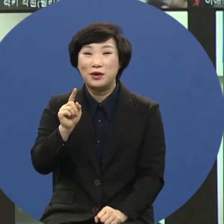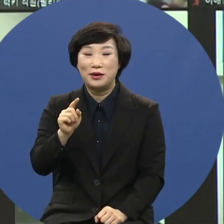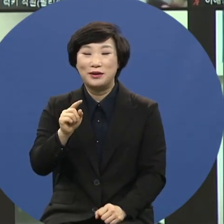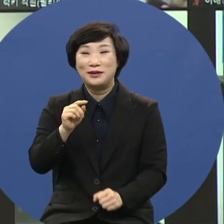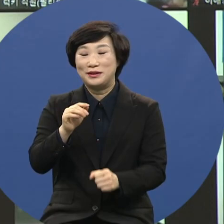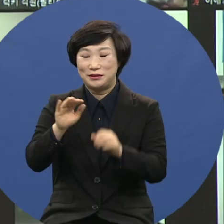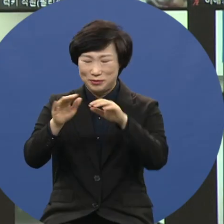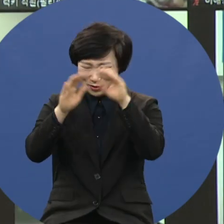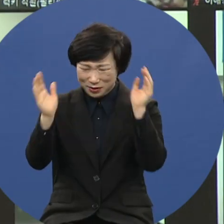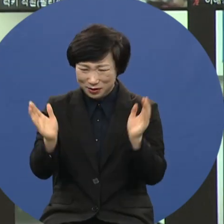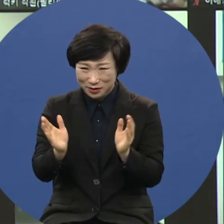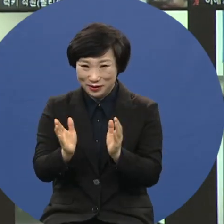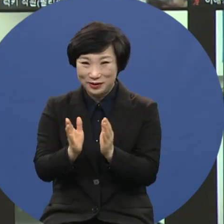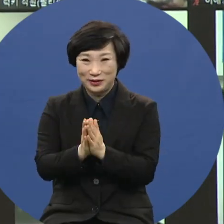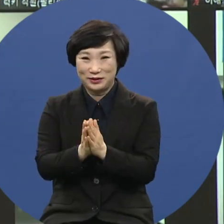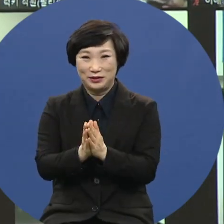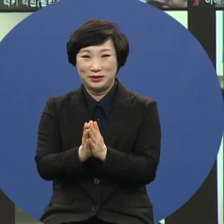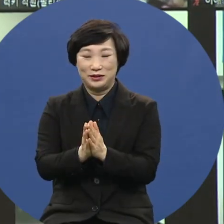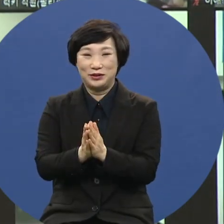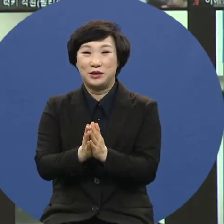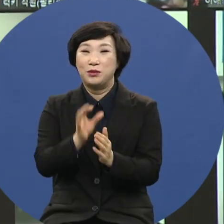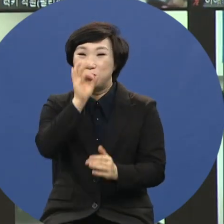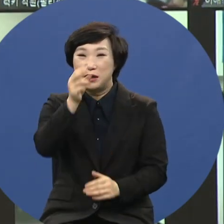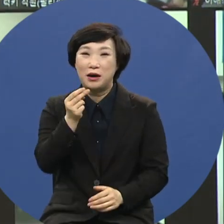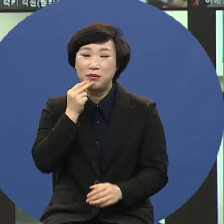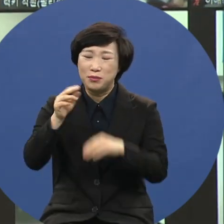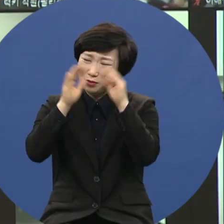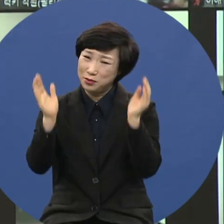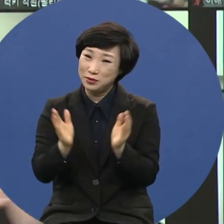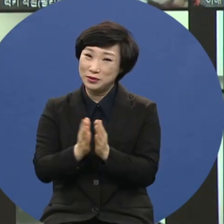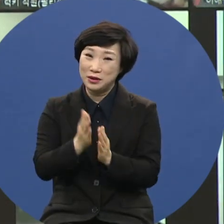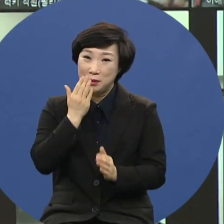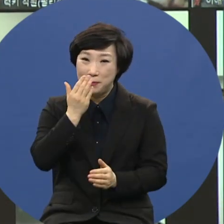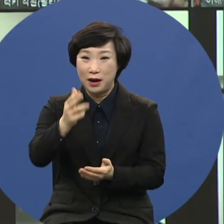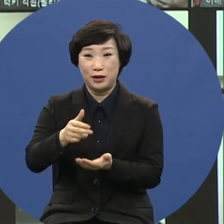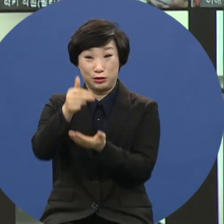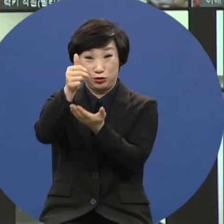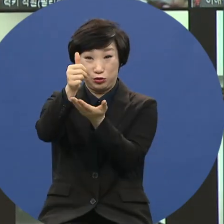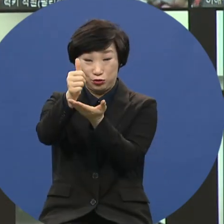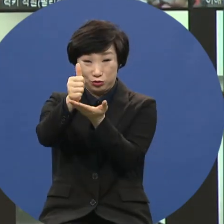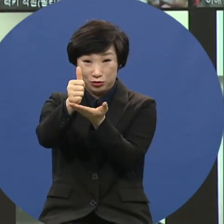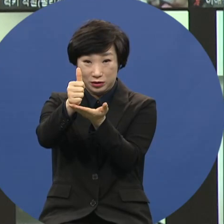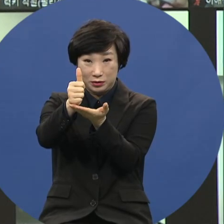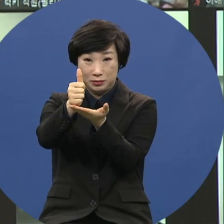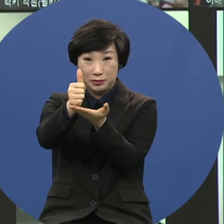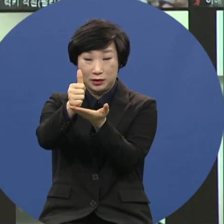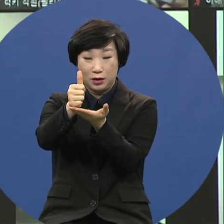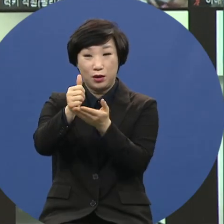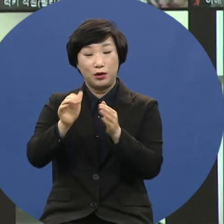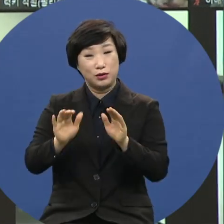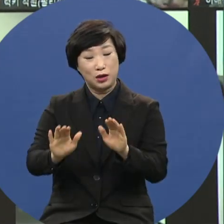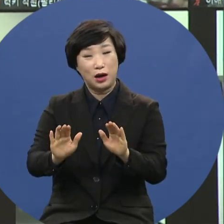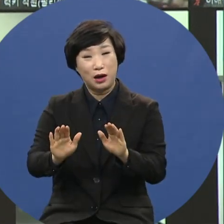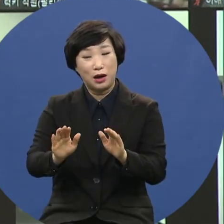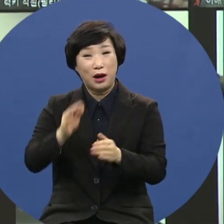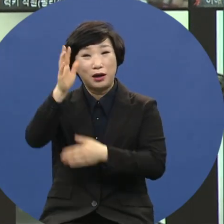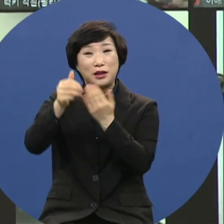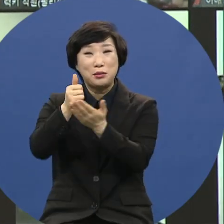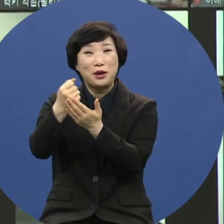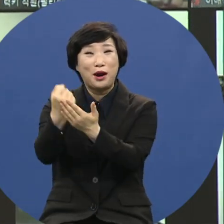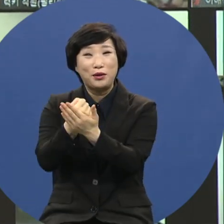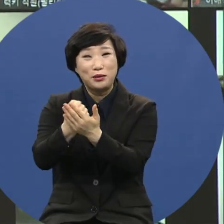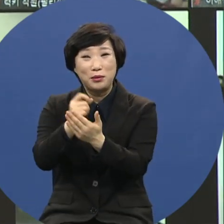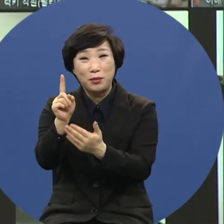무소불능하셔서 못하는 것이 없이 다 하시는 그분이 아니 무엇이